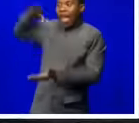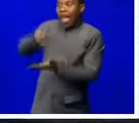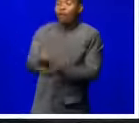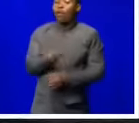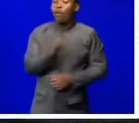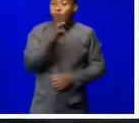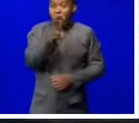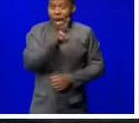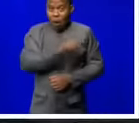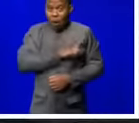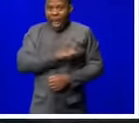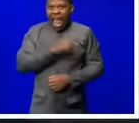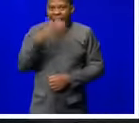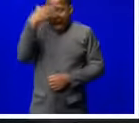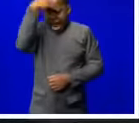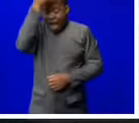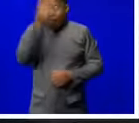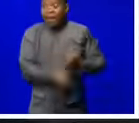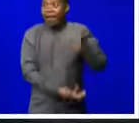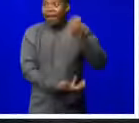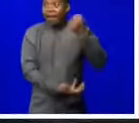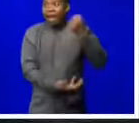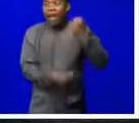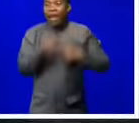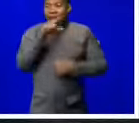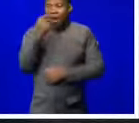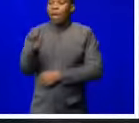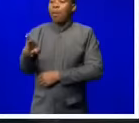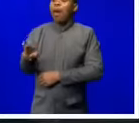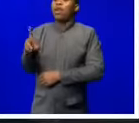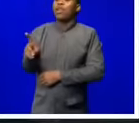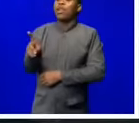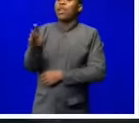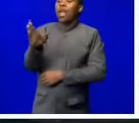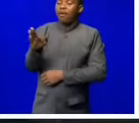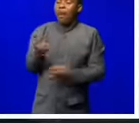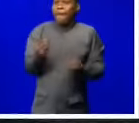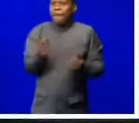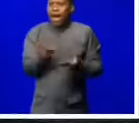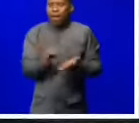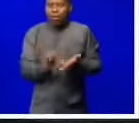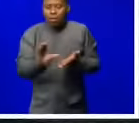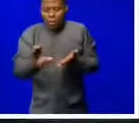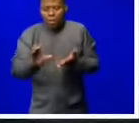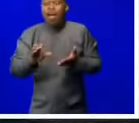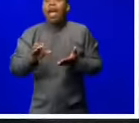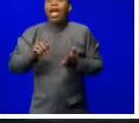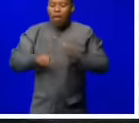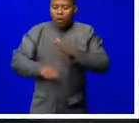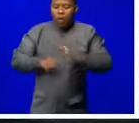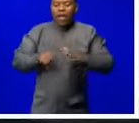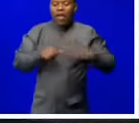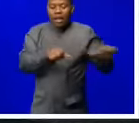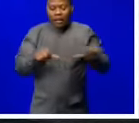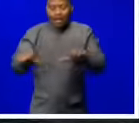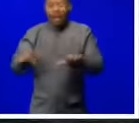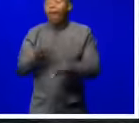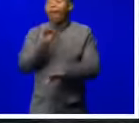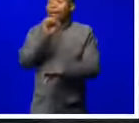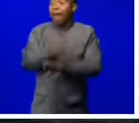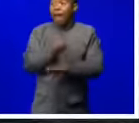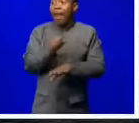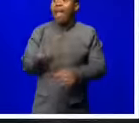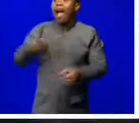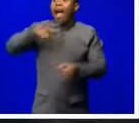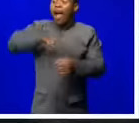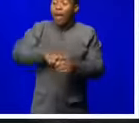kwesikhwama i-Regional Development Fund. Imvuna yenkundla Titus Mkhabela ithi uhulumende wenze sonke isiqiniseko sekuthi le nkundla inagesi lowanele